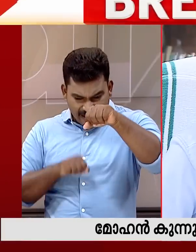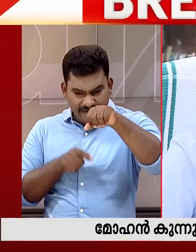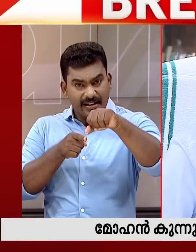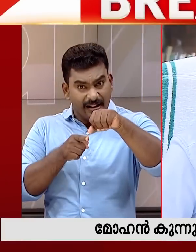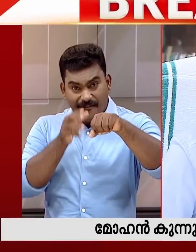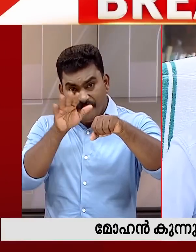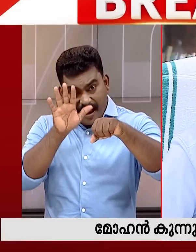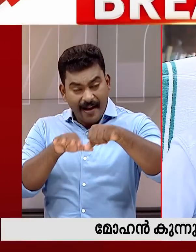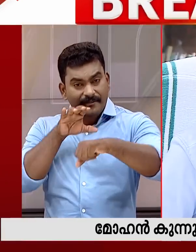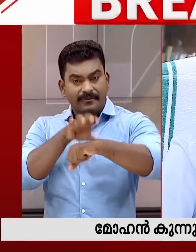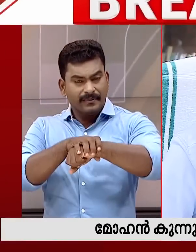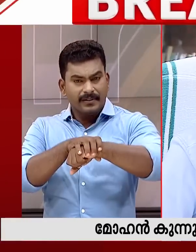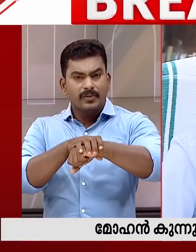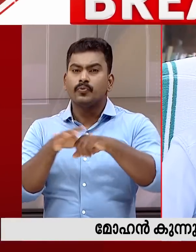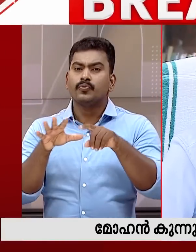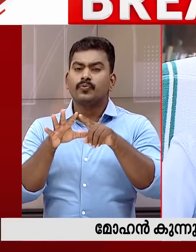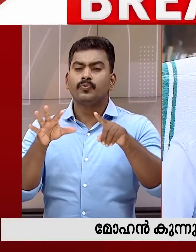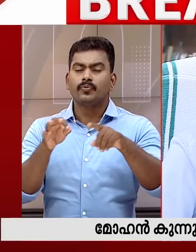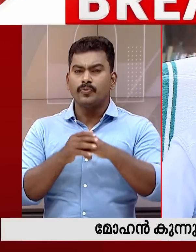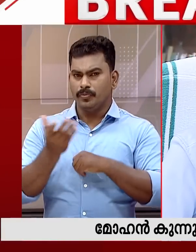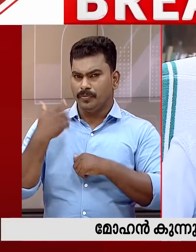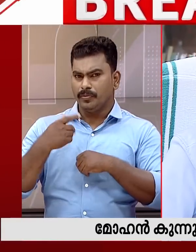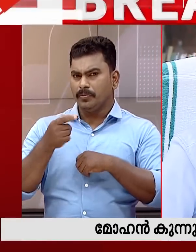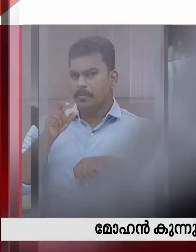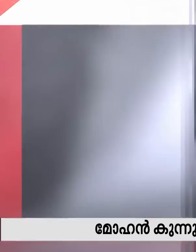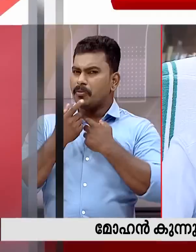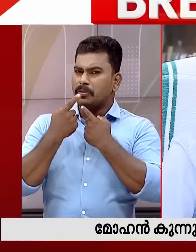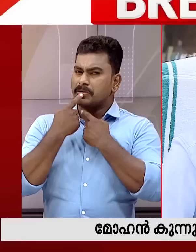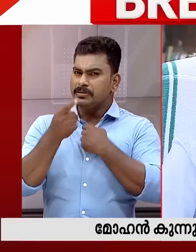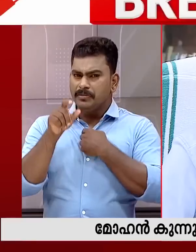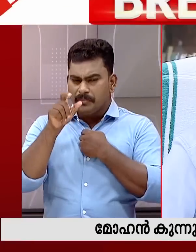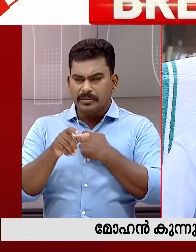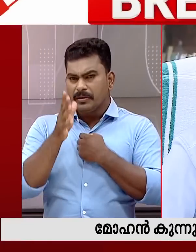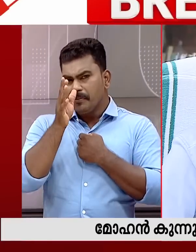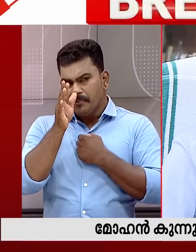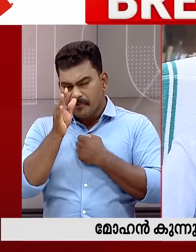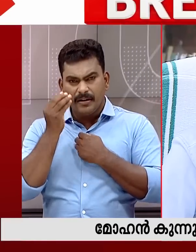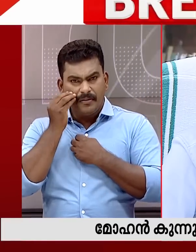അങ്ങയുടെ പഠിക്കുന്നു, സെയിം ടൈം വേറെ സ്ഥലത്ത് ഇവിടെ പലതും തോൽക്കുന്നു, അവിടെ വലിയ മാർക്ക്